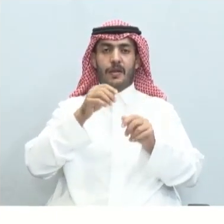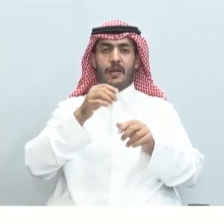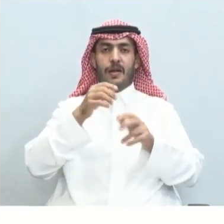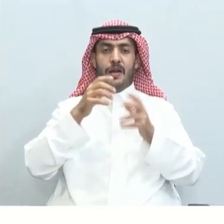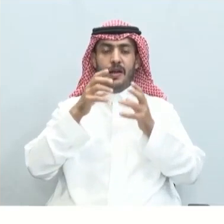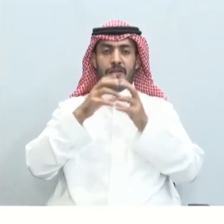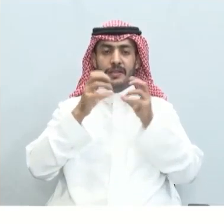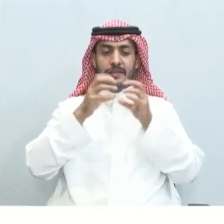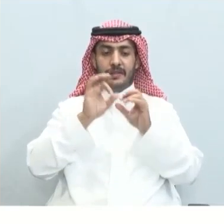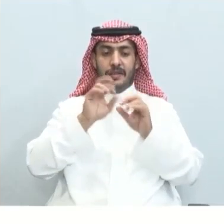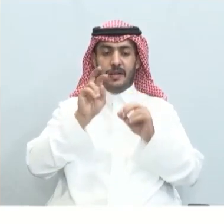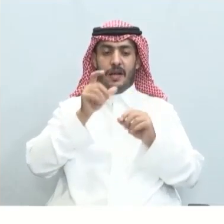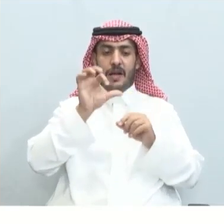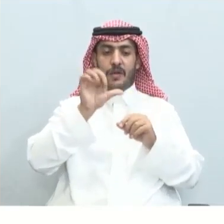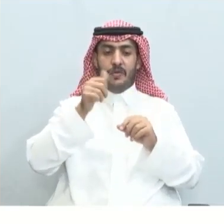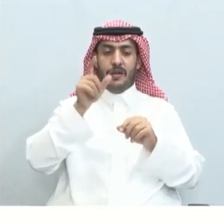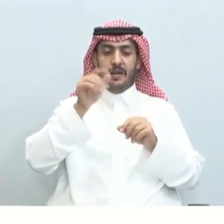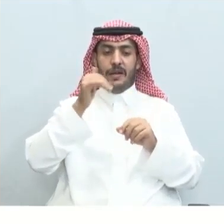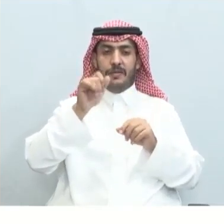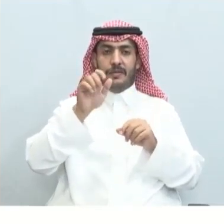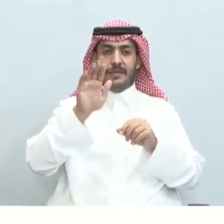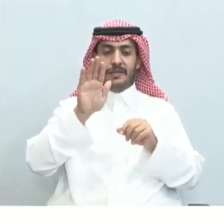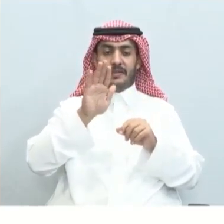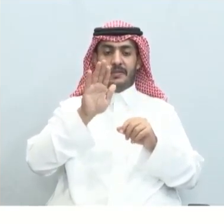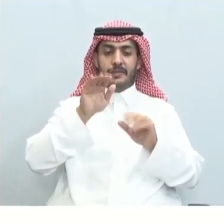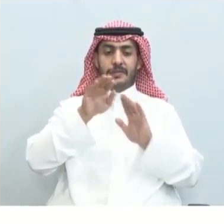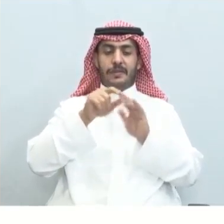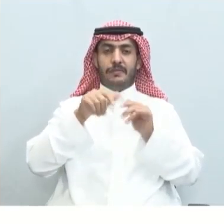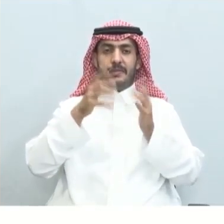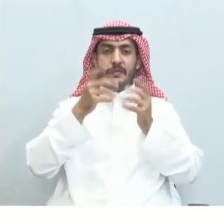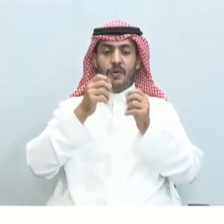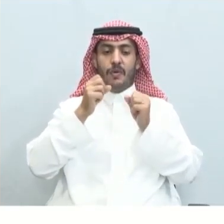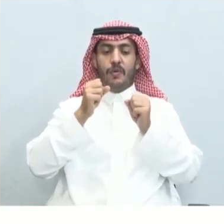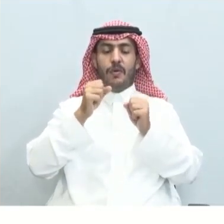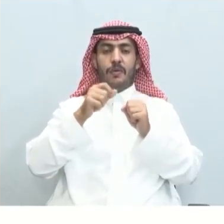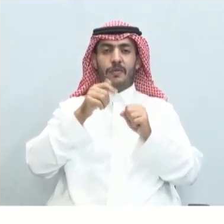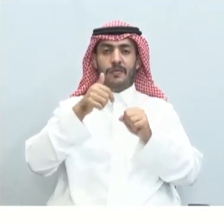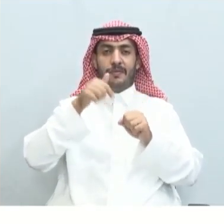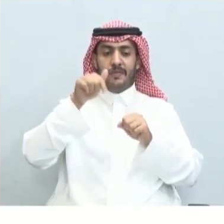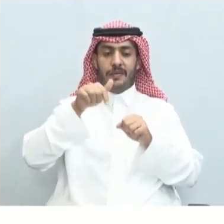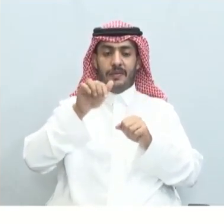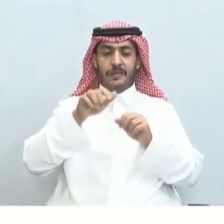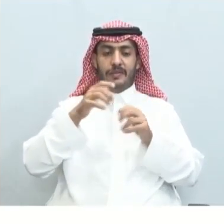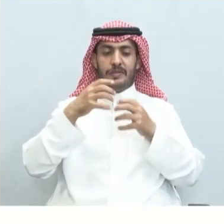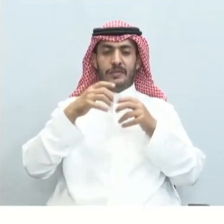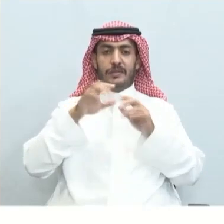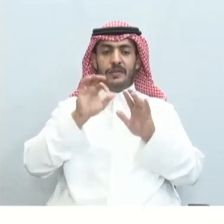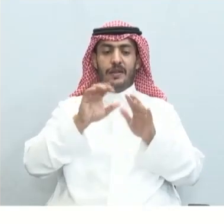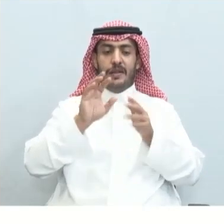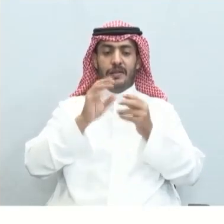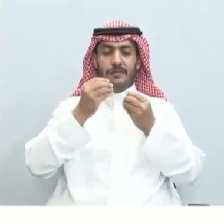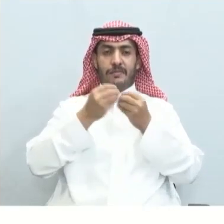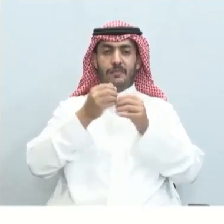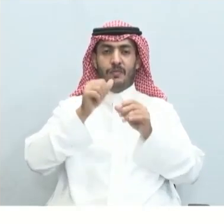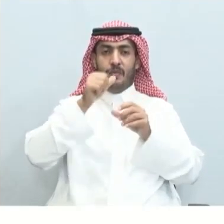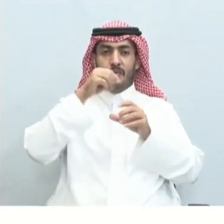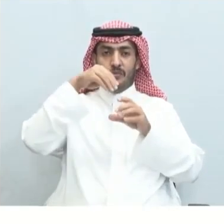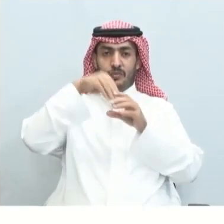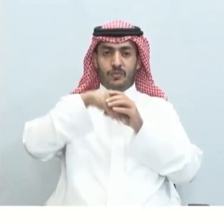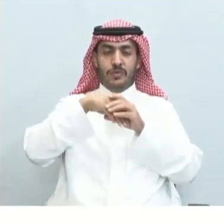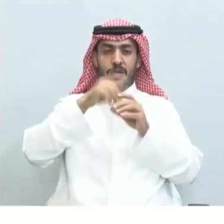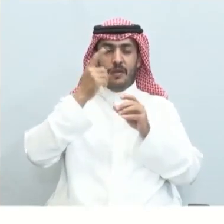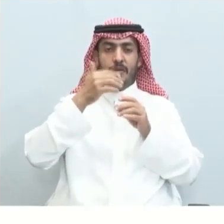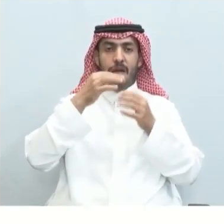ايضا مثل قانون ارخميدس لحساب القوه المؤثره على الجسم المغمور سواء